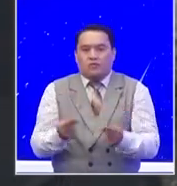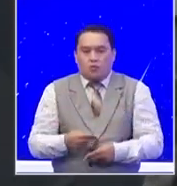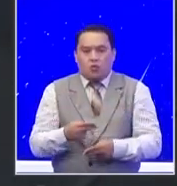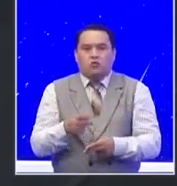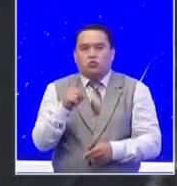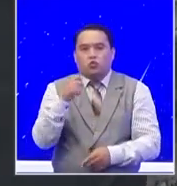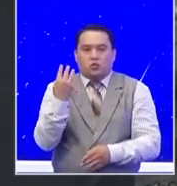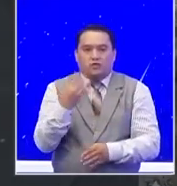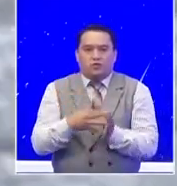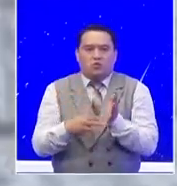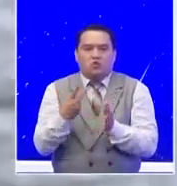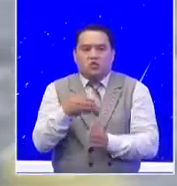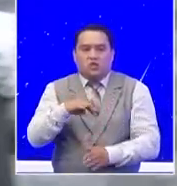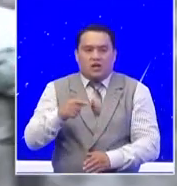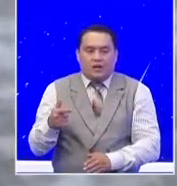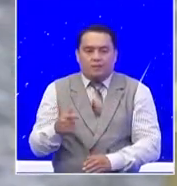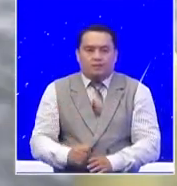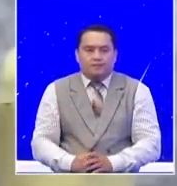более 194 миллионов тенге.